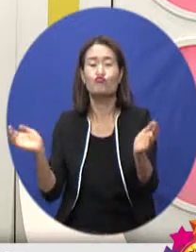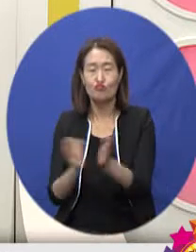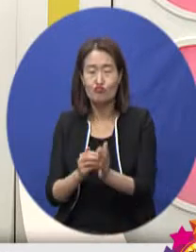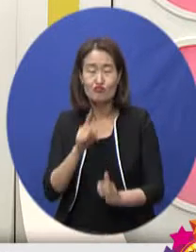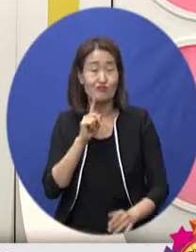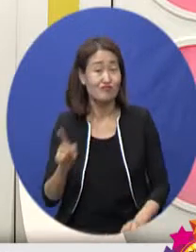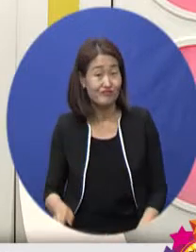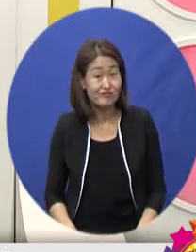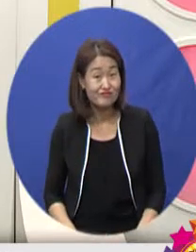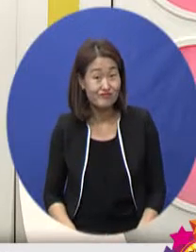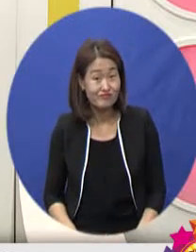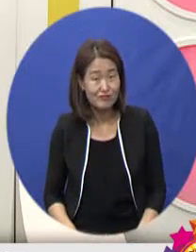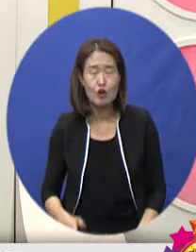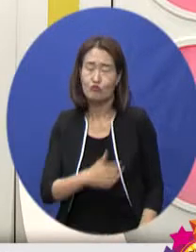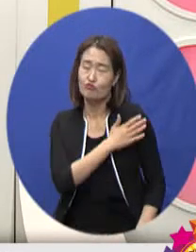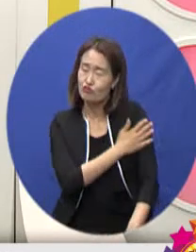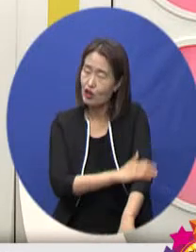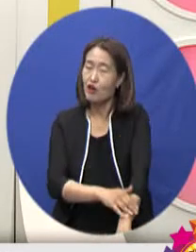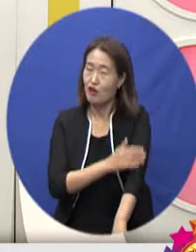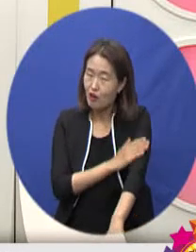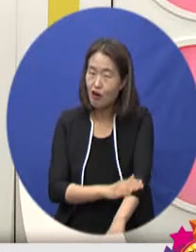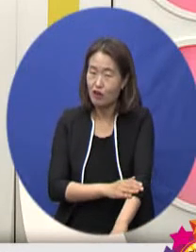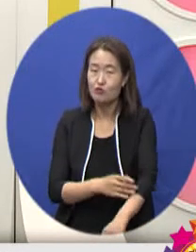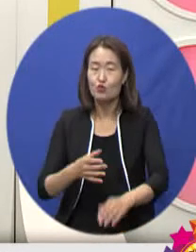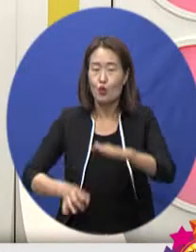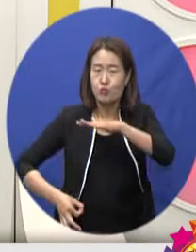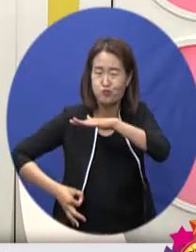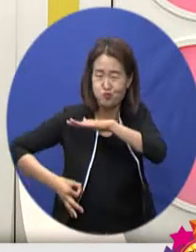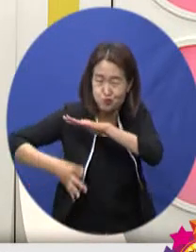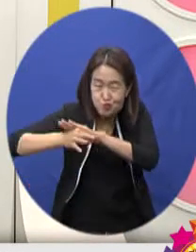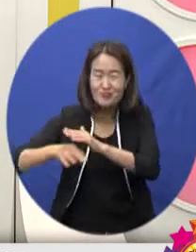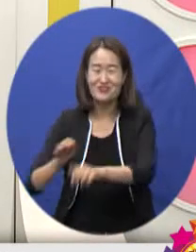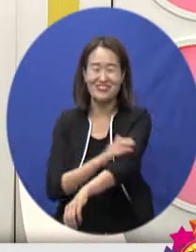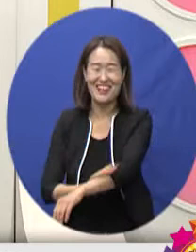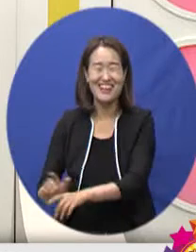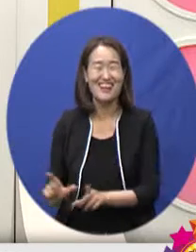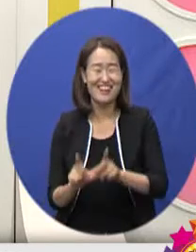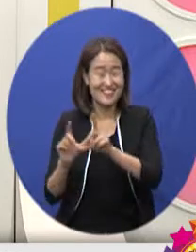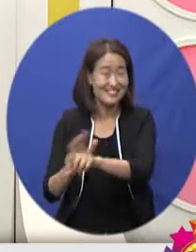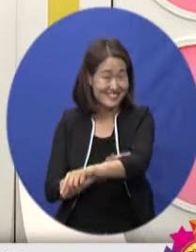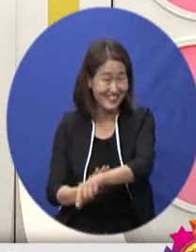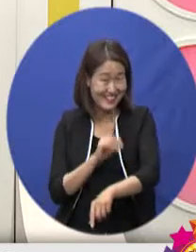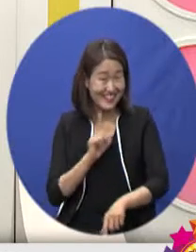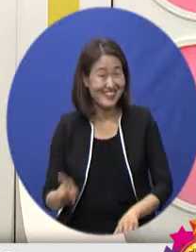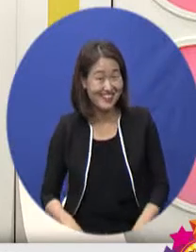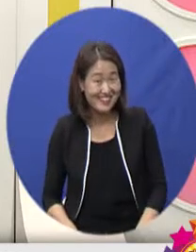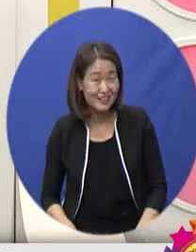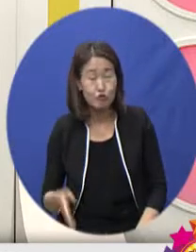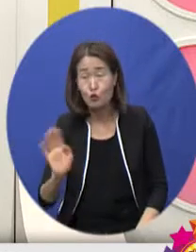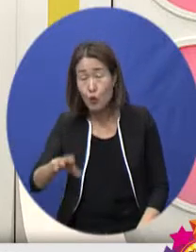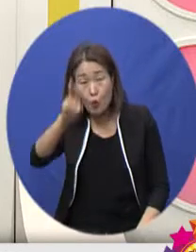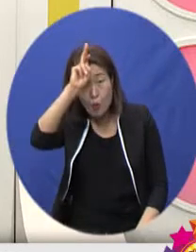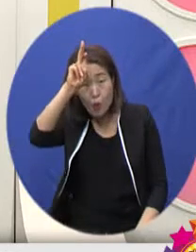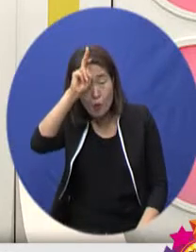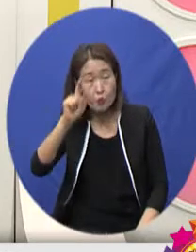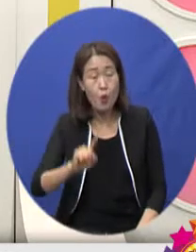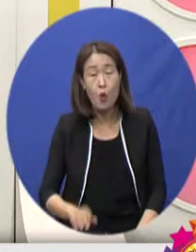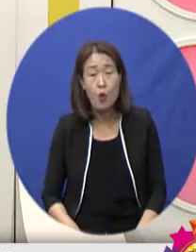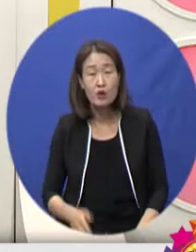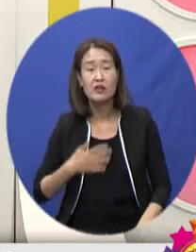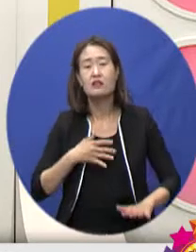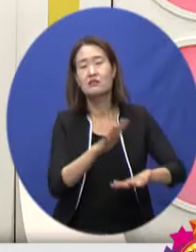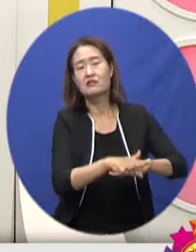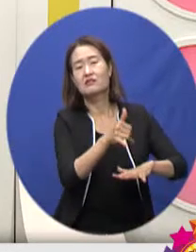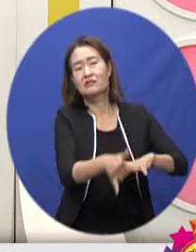뭐 빵빵하게 이제 재산 축적해놓고 지금 잘 지내고 있어요. 근데 또 오늘 또 점심 농사진, 저는